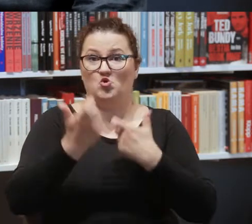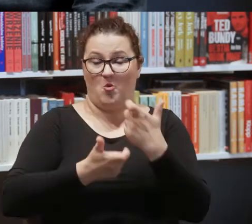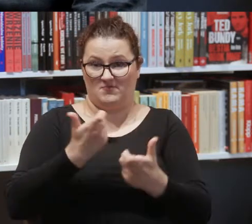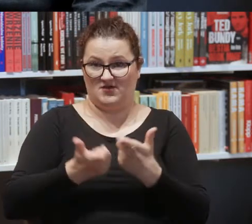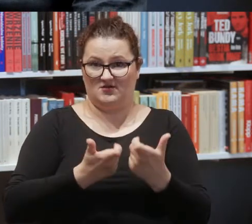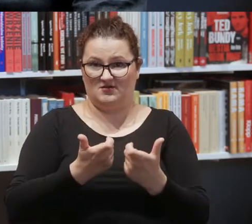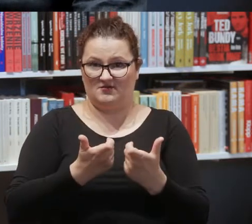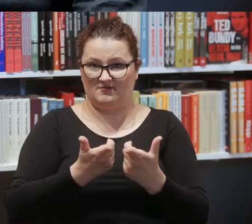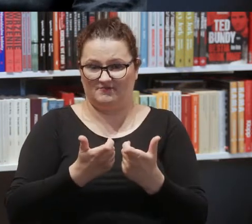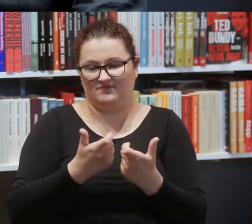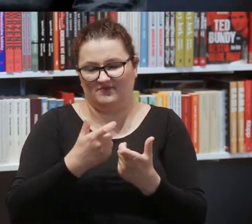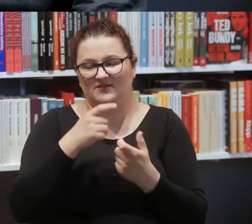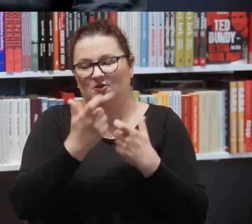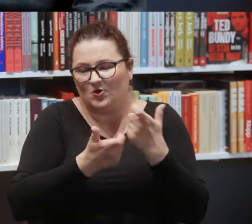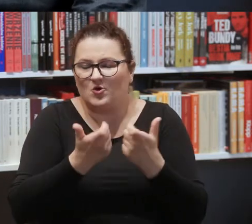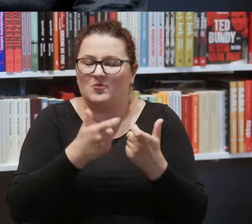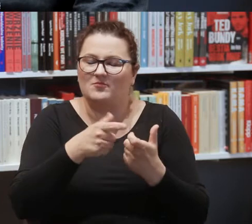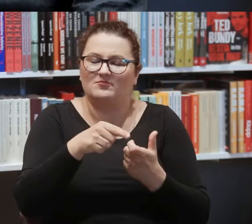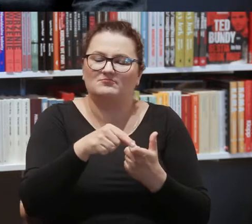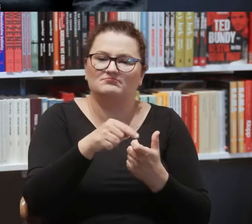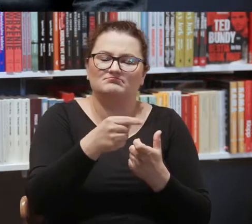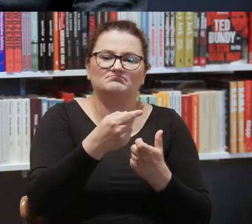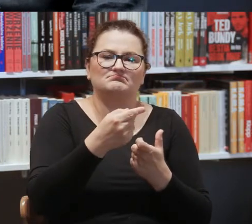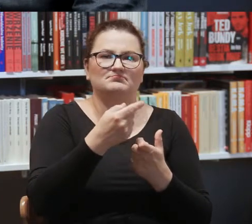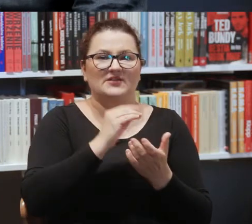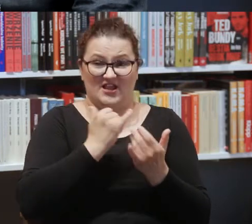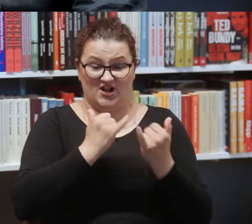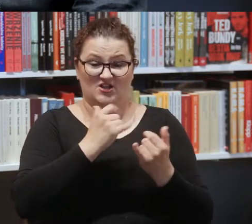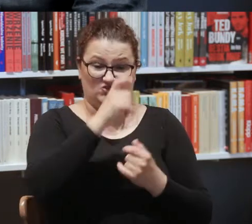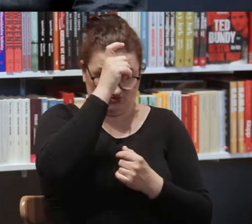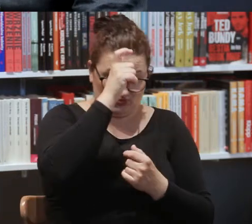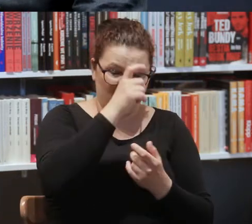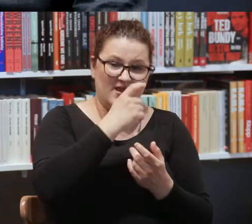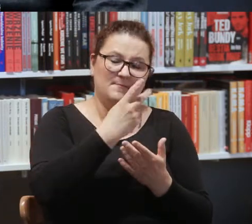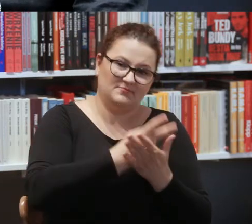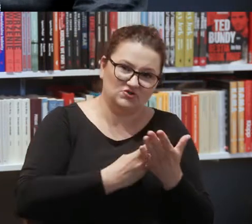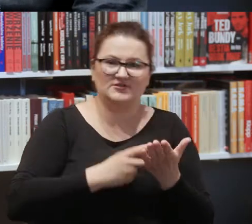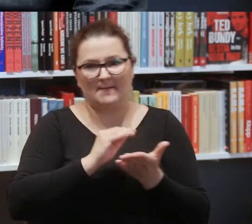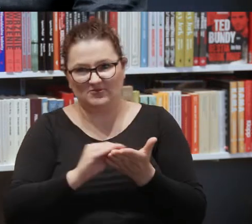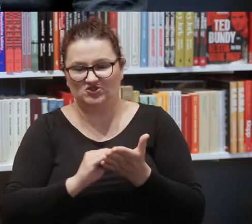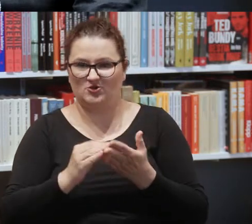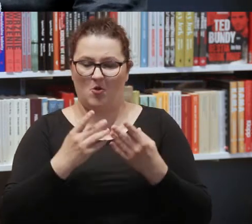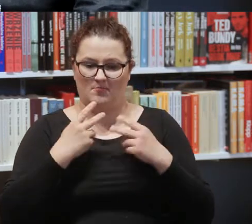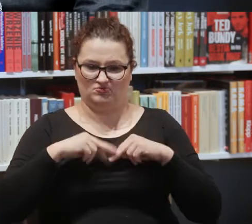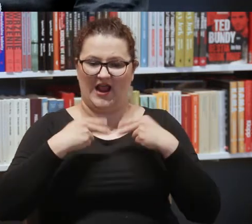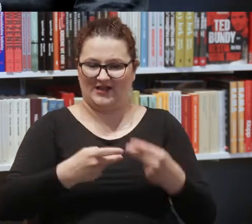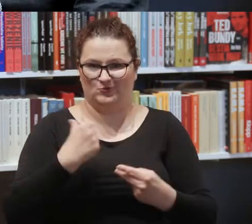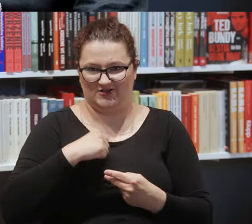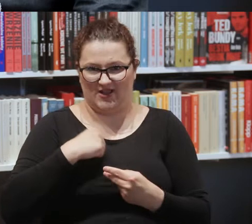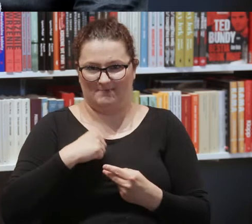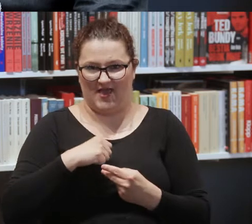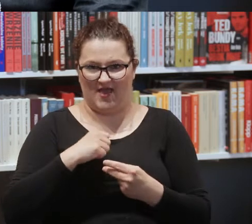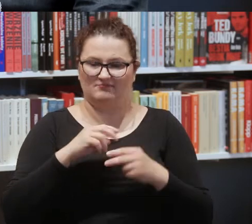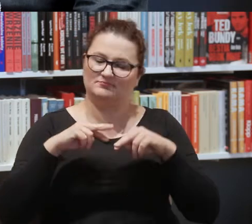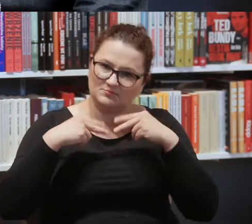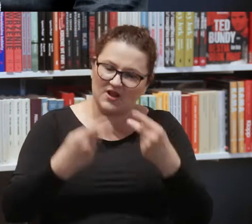to, że człowiek pisząc i czytając przekracza samego siebie. On potem diagnozuje, że nieskutecznie, ale dodaje, że nieodwołalnie. I ja